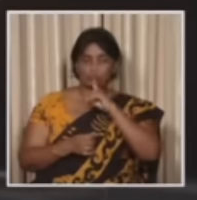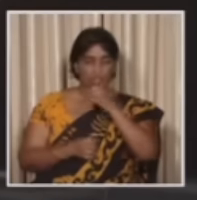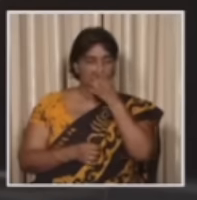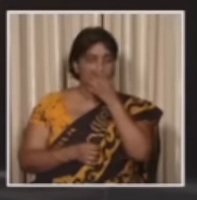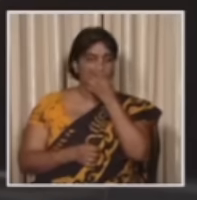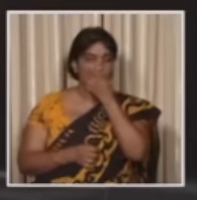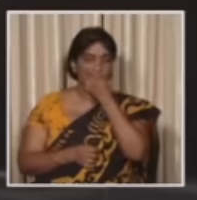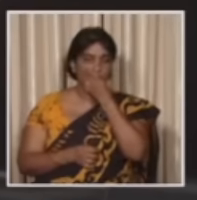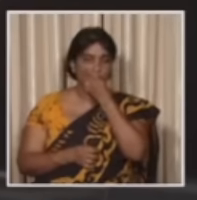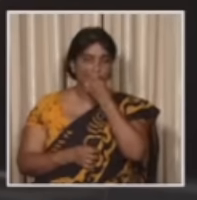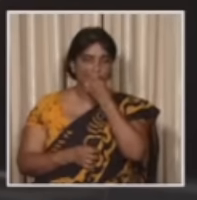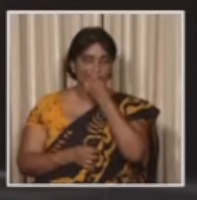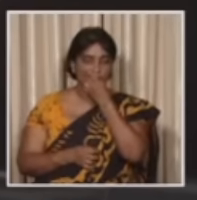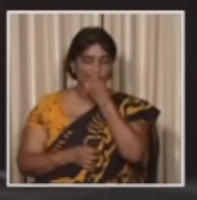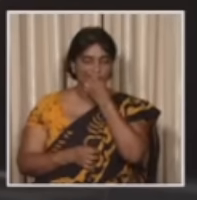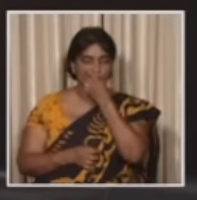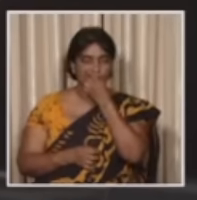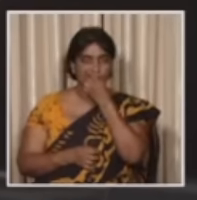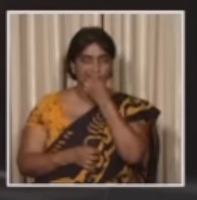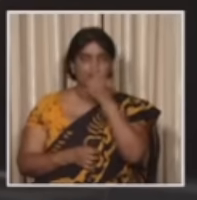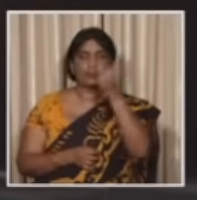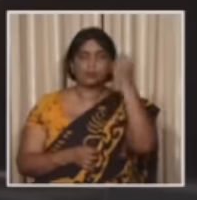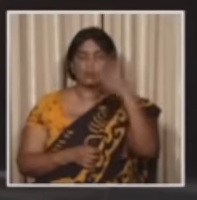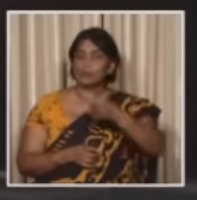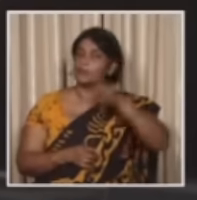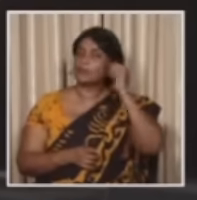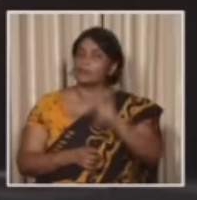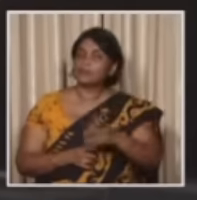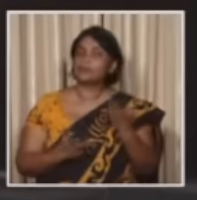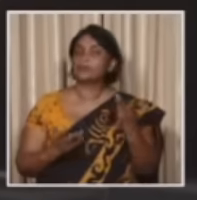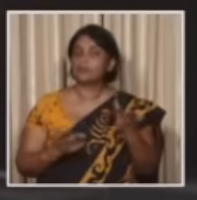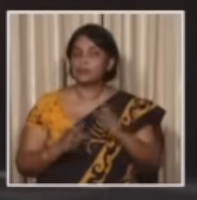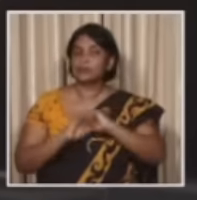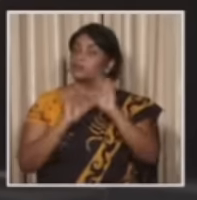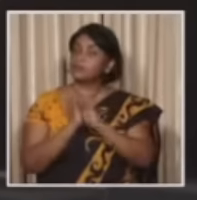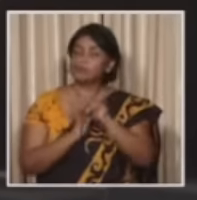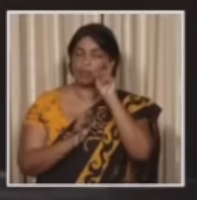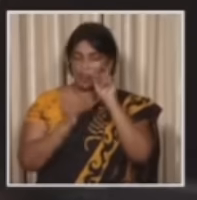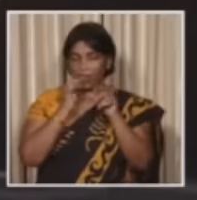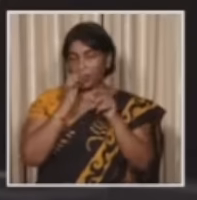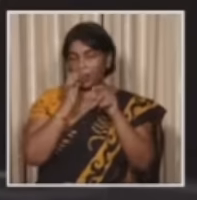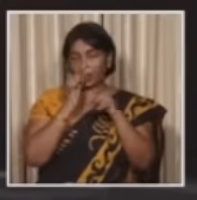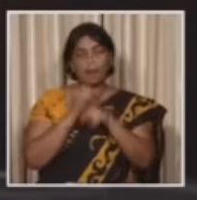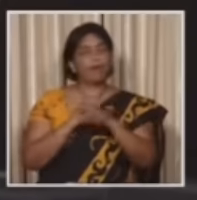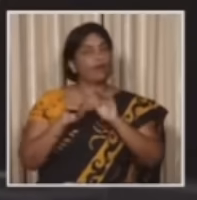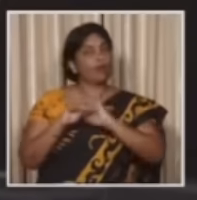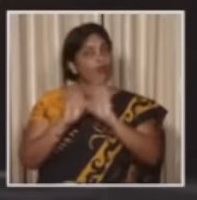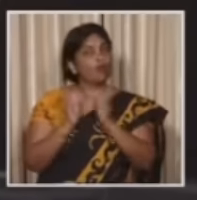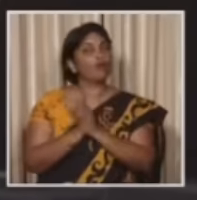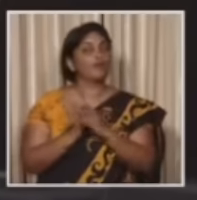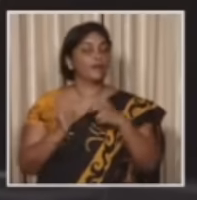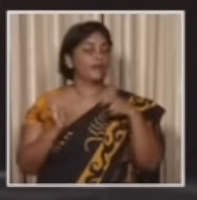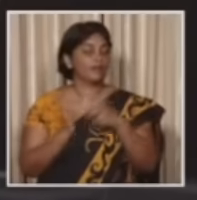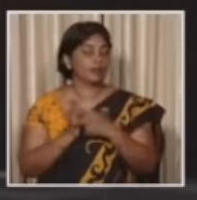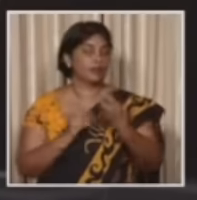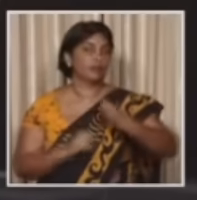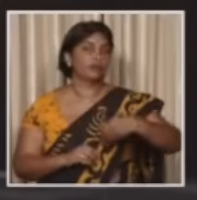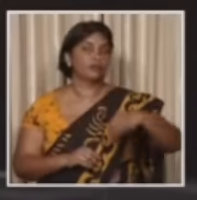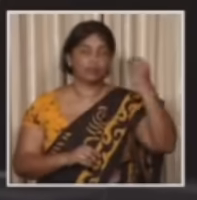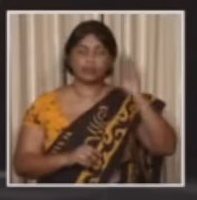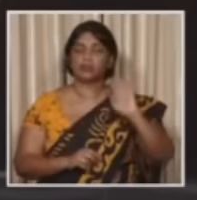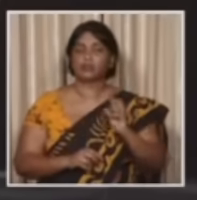මම දින දුන්නා කවදද සම්මත කෙරුවේ ඒ ටික බලන්න ඒ ටිකේ තියෙන්නේ අපි වීසා ගණන් වැඩි කරපු